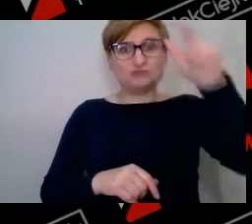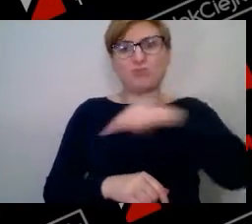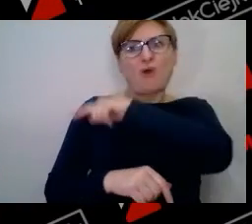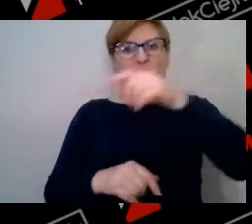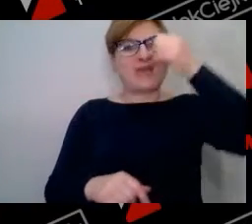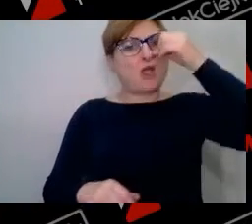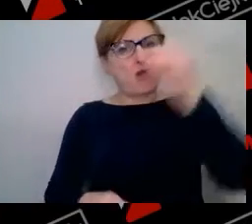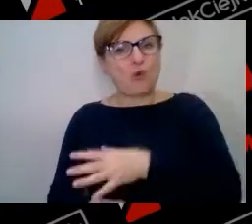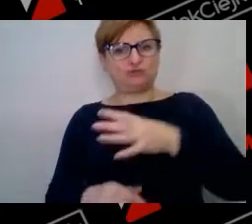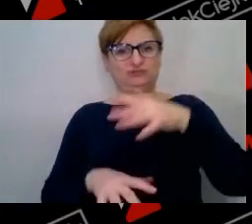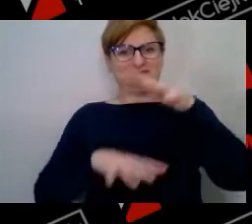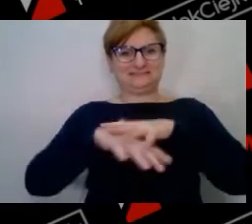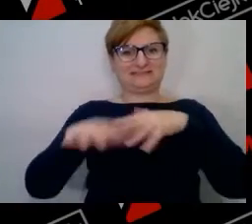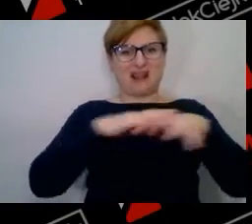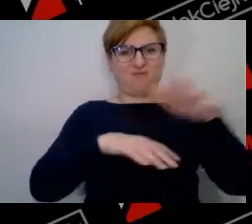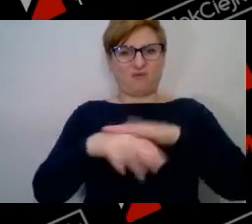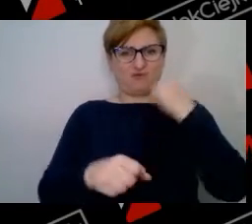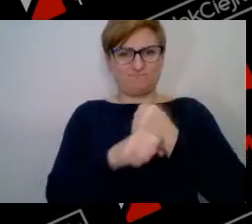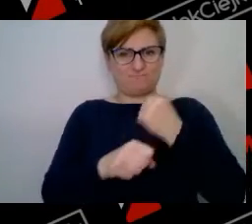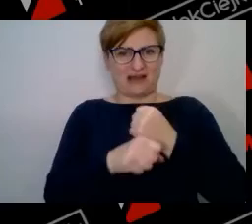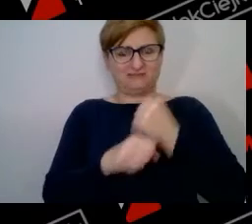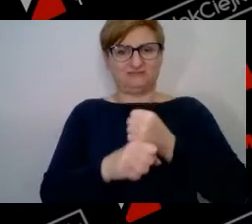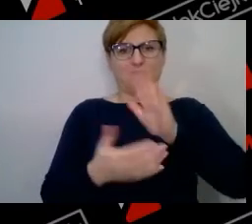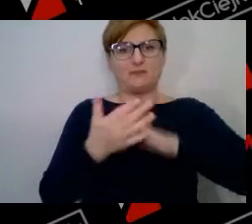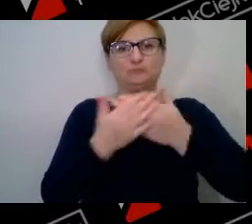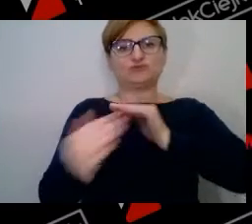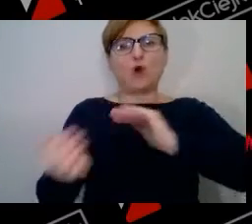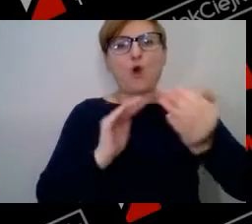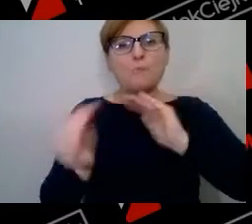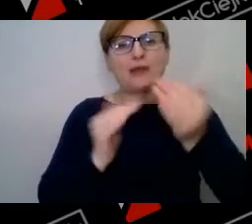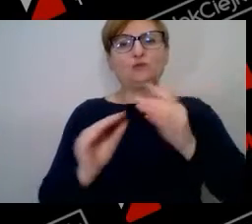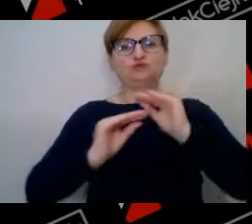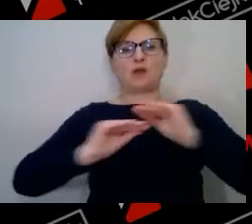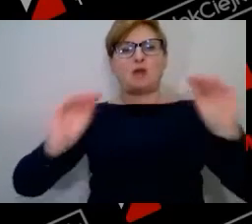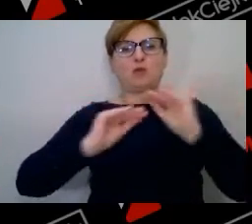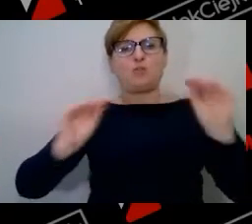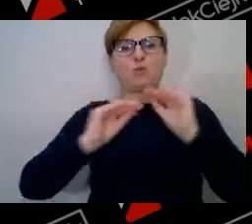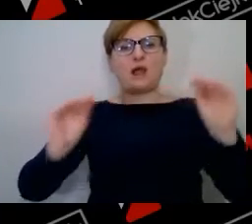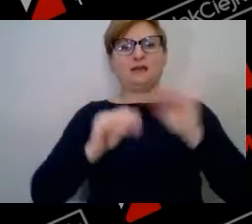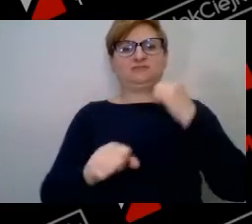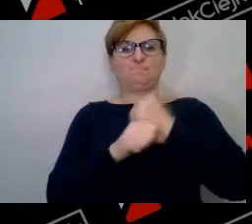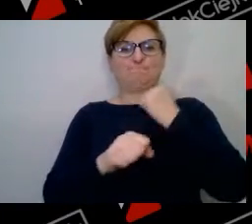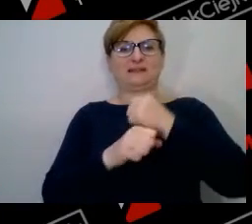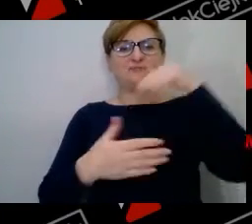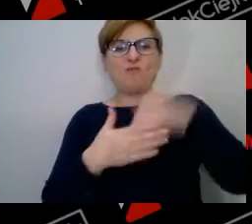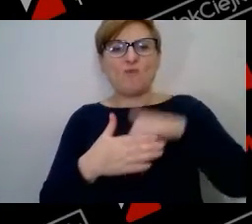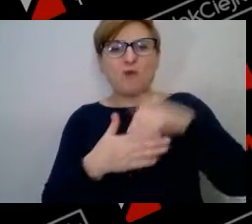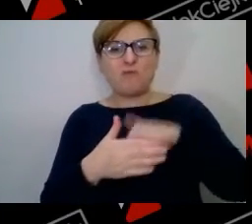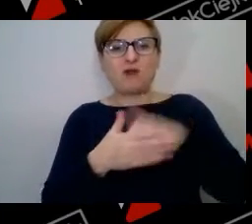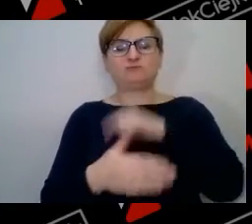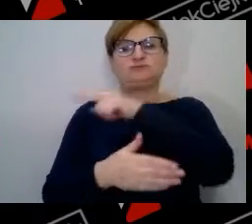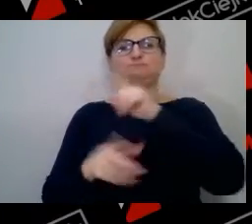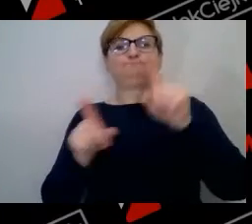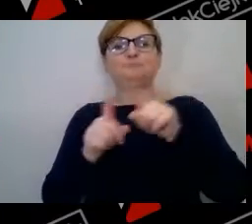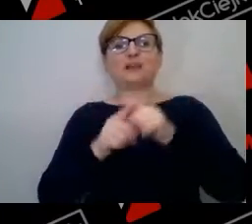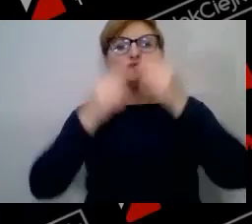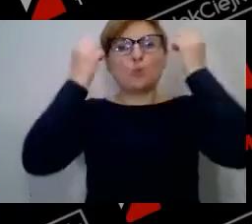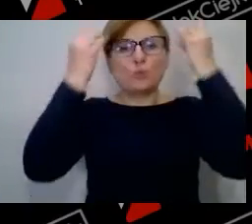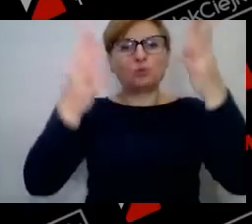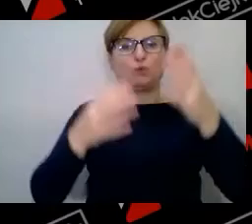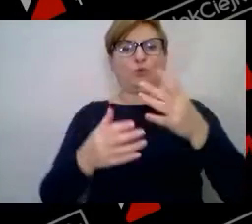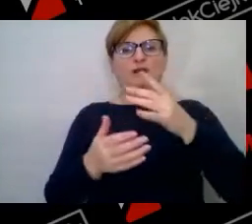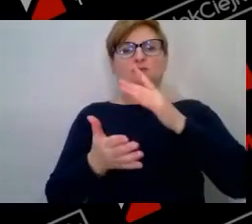w najgorzej opłacanych zawodach, głównie tych związanych z pracą opiekuńczą, edukacją, pracą wychowawczą, instytucjami kultury, utrzymaniem